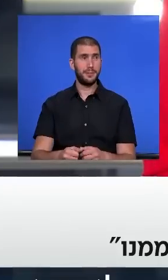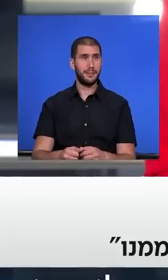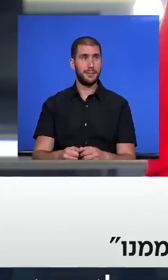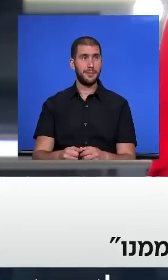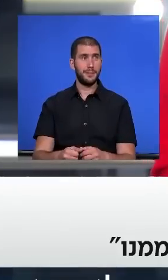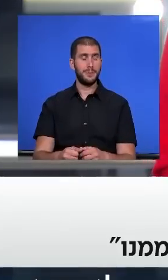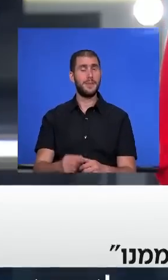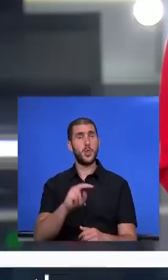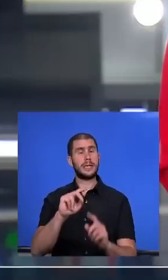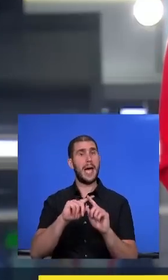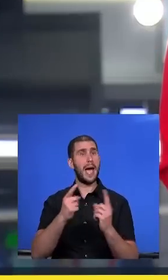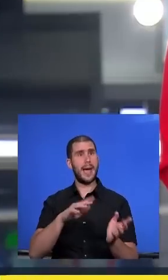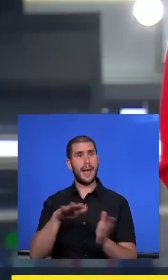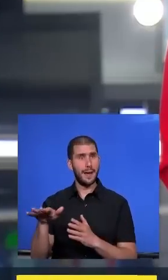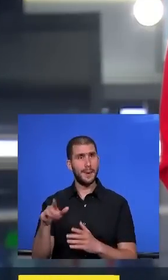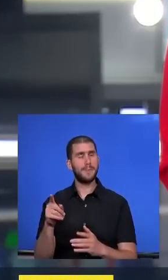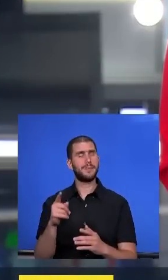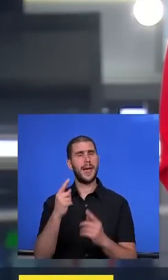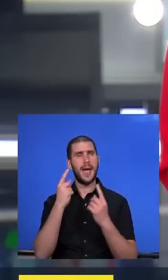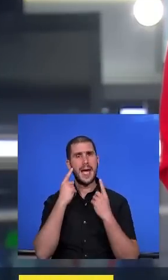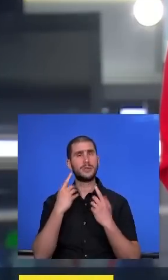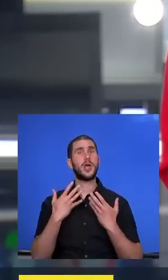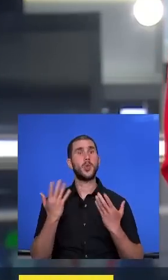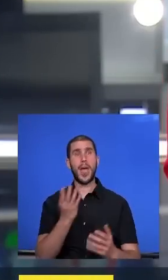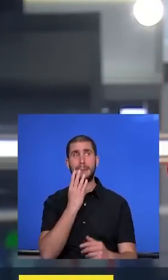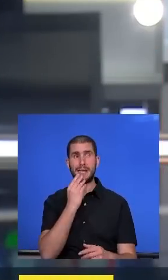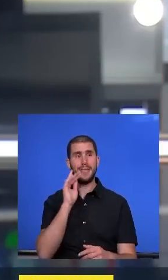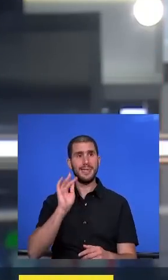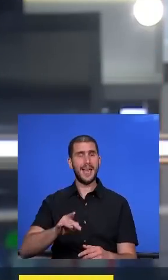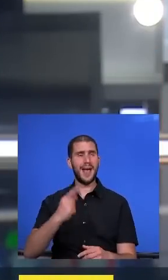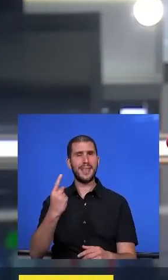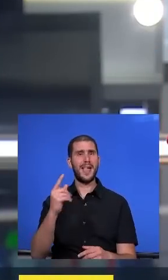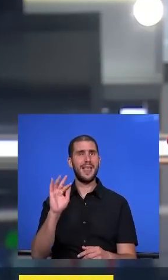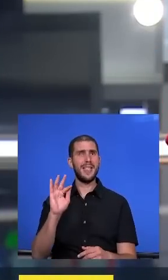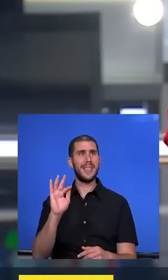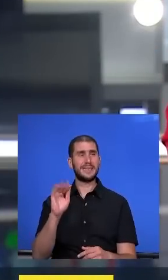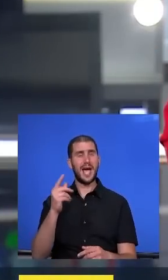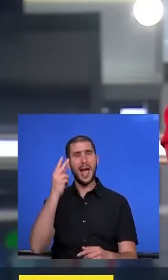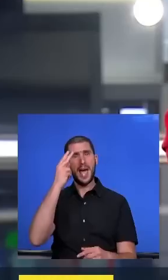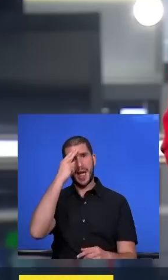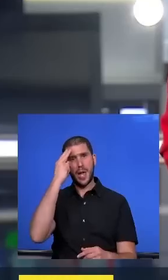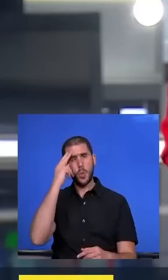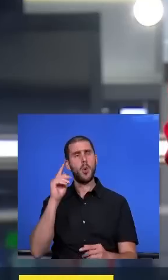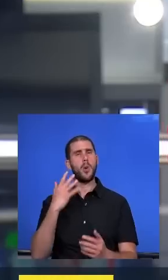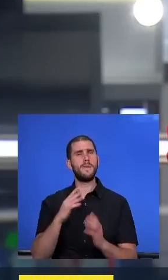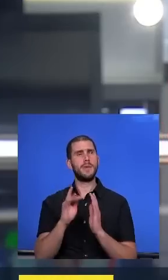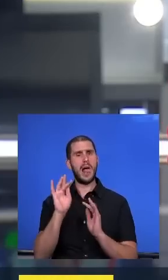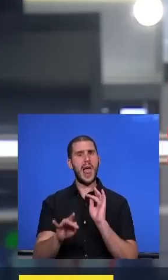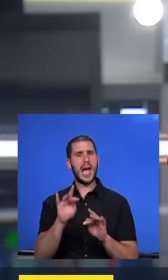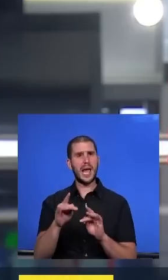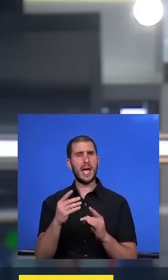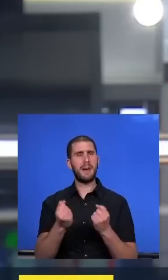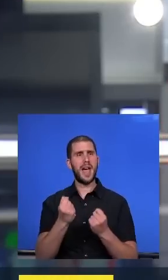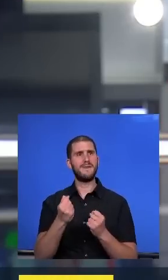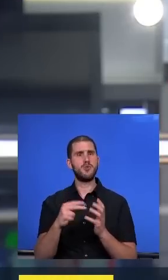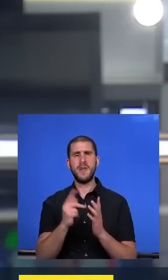רבה. עניין אחר לגמרי, החסידות הגדולה בישראל נגד טסלה. בחסידות גור קוראים להחרים את הרכב החשמלי ולא לקנות אותו